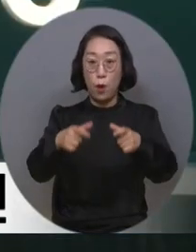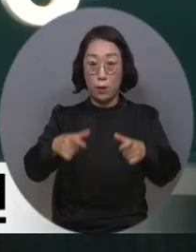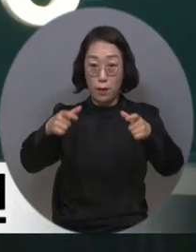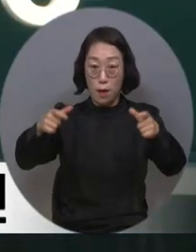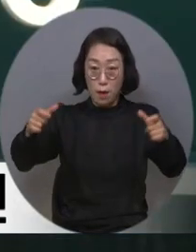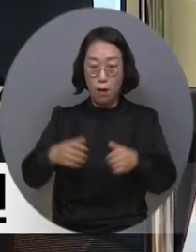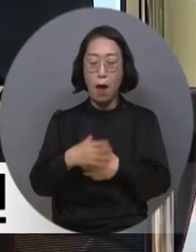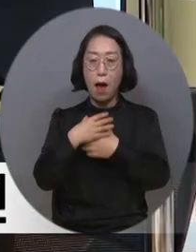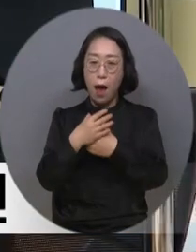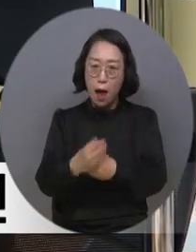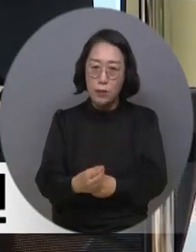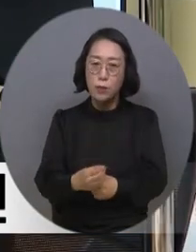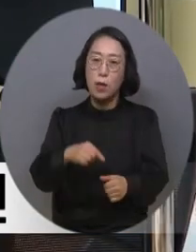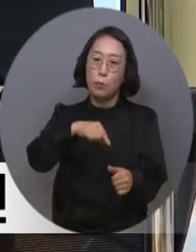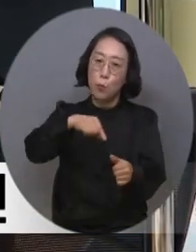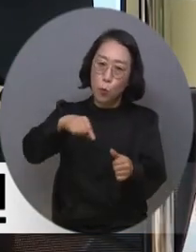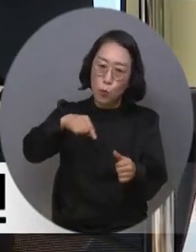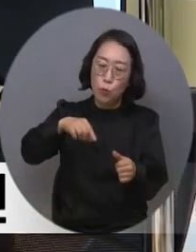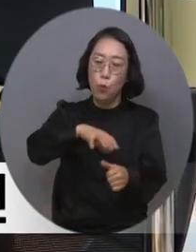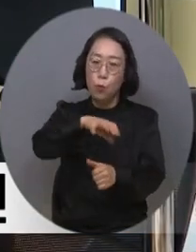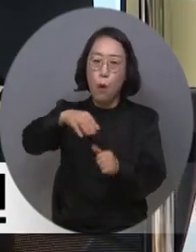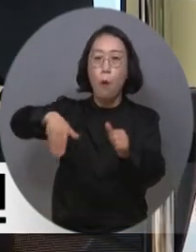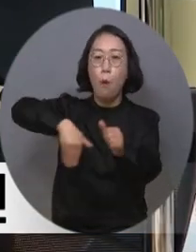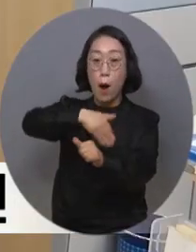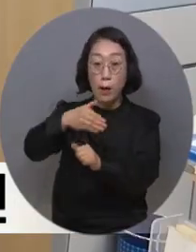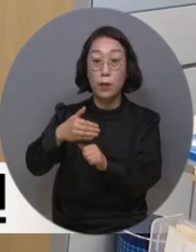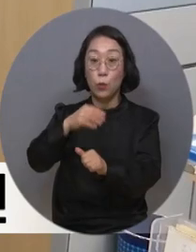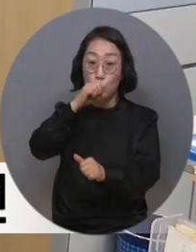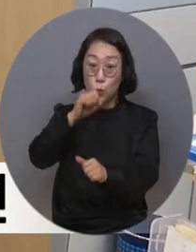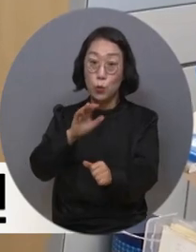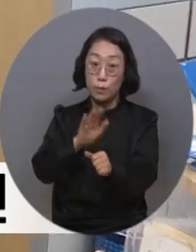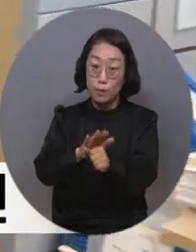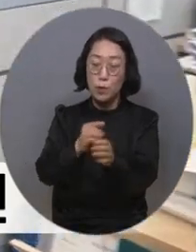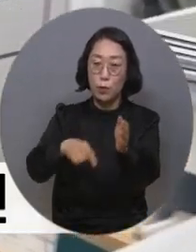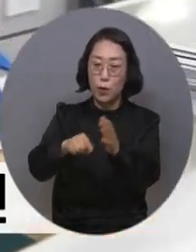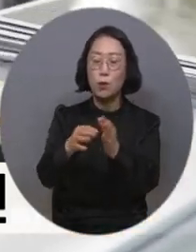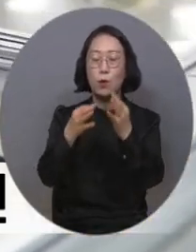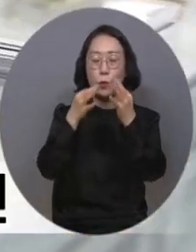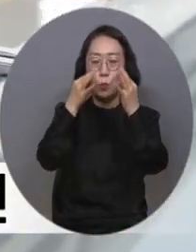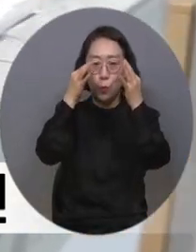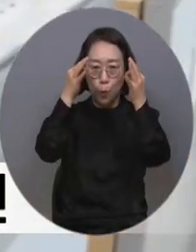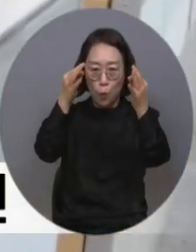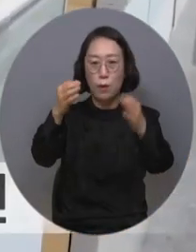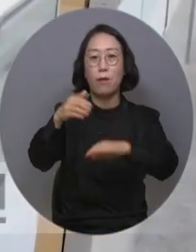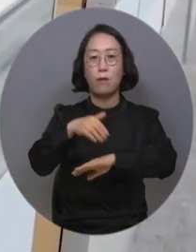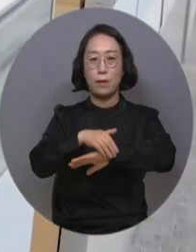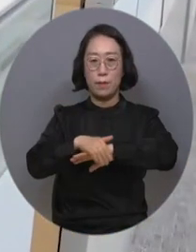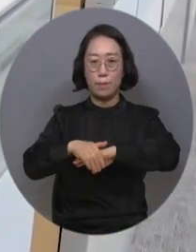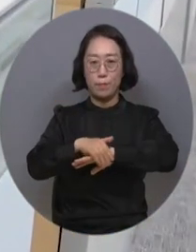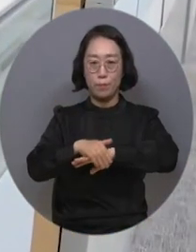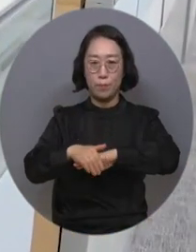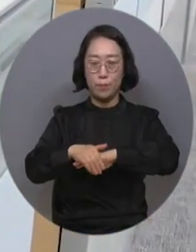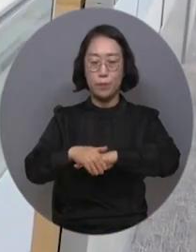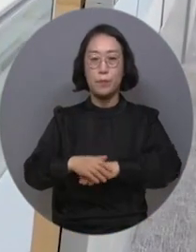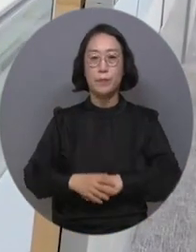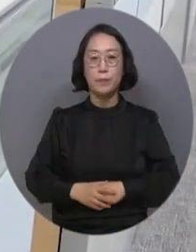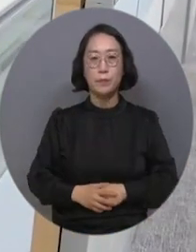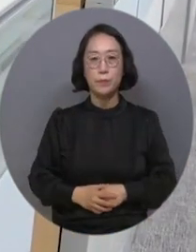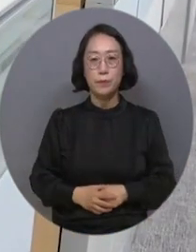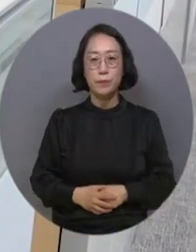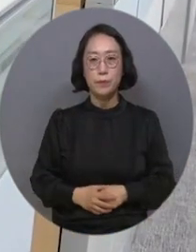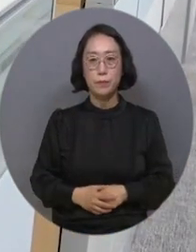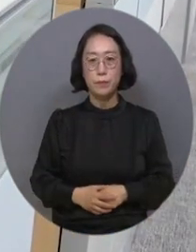안전한 보육환경과 근무여건 개선을 위해 지속적인 힘을 보탤 예정입니다 복지티비 뉴스